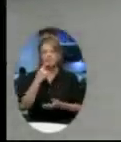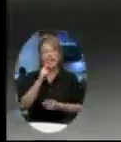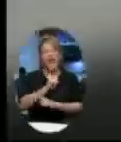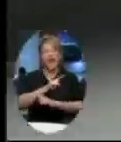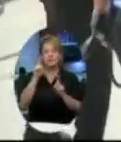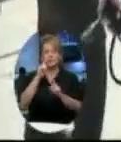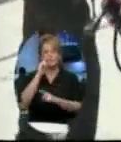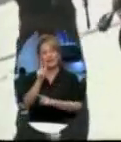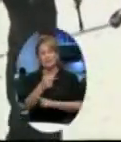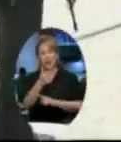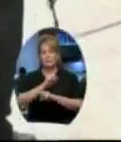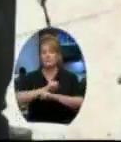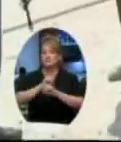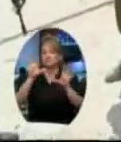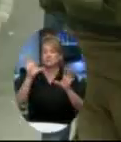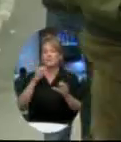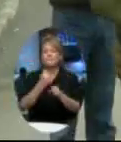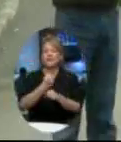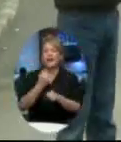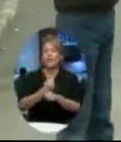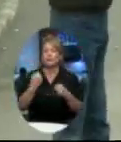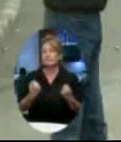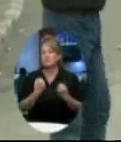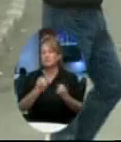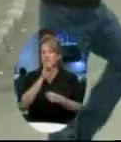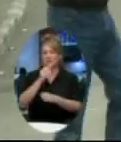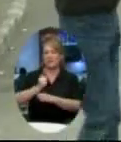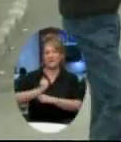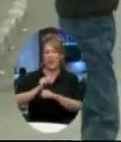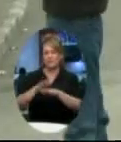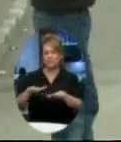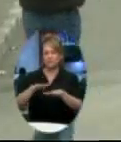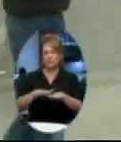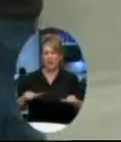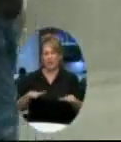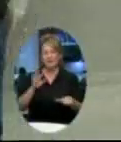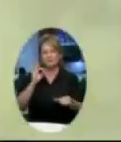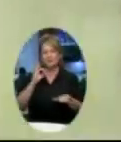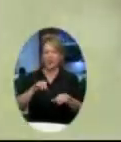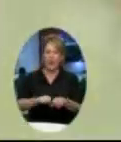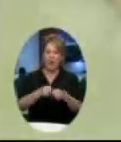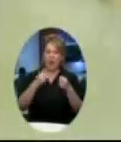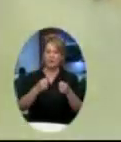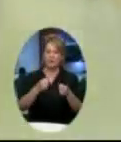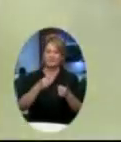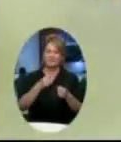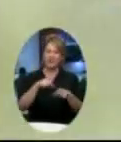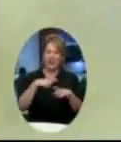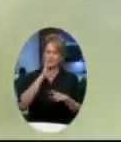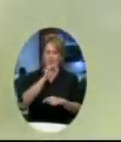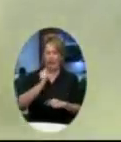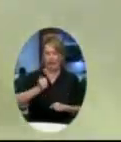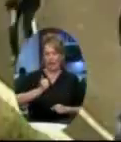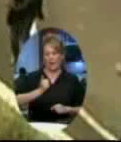ברשתות חברתיות של פעילות צבאית בשטחים שבכוונתם לערער את רוח חיילי צה"ל. העונש על